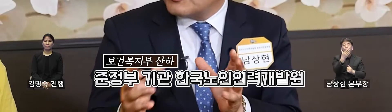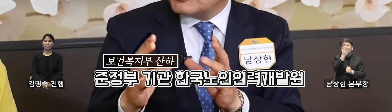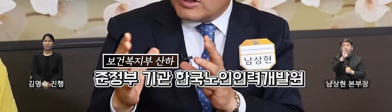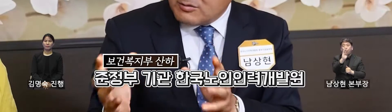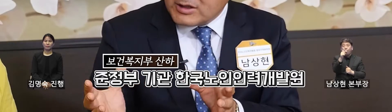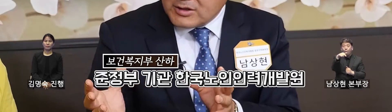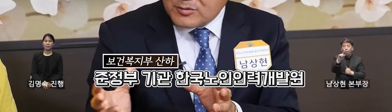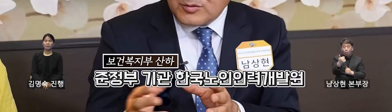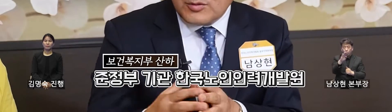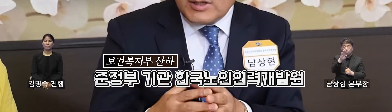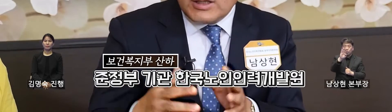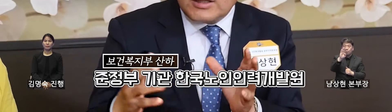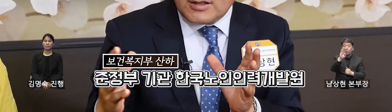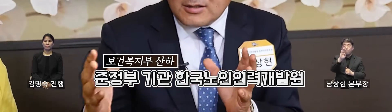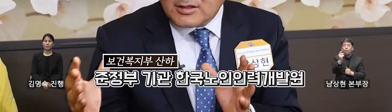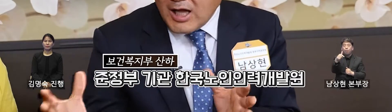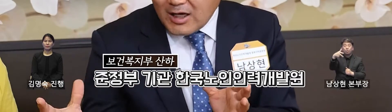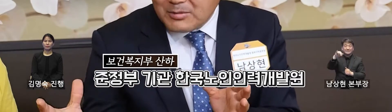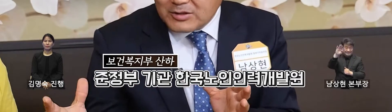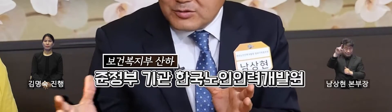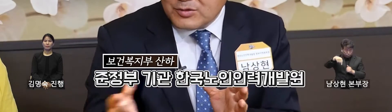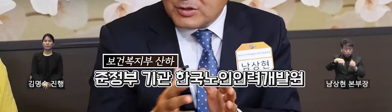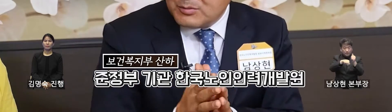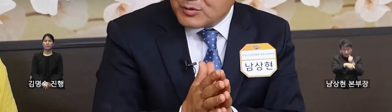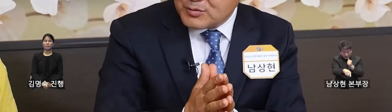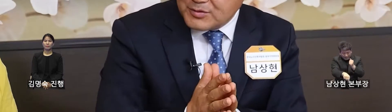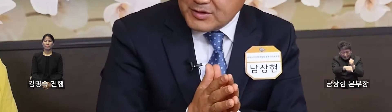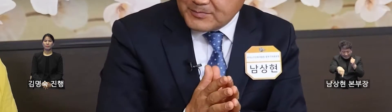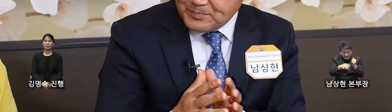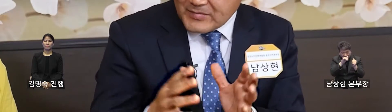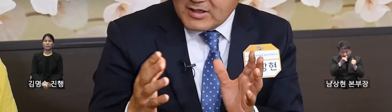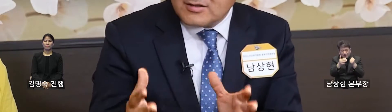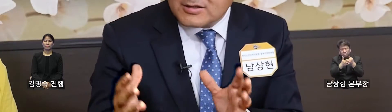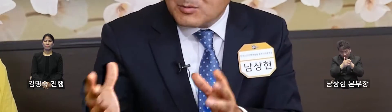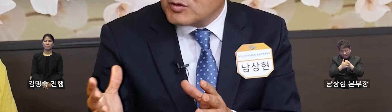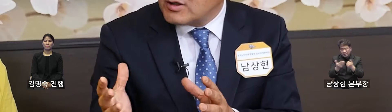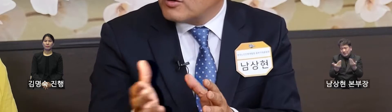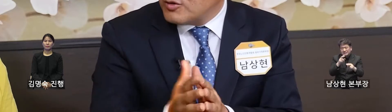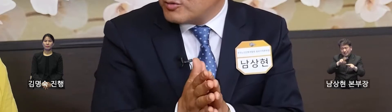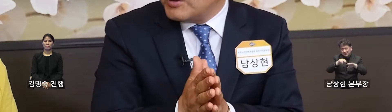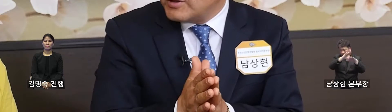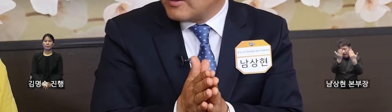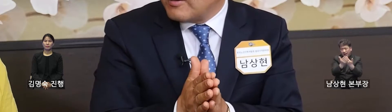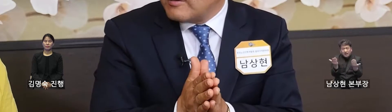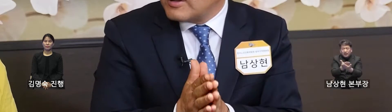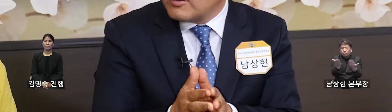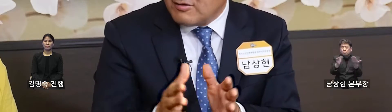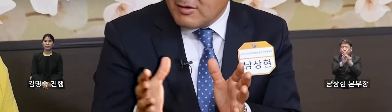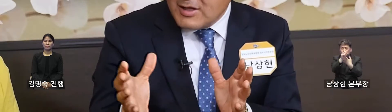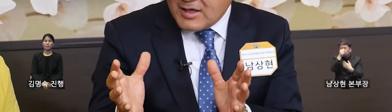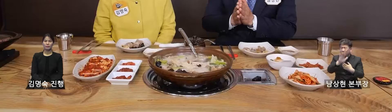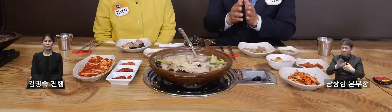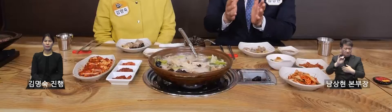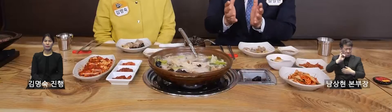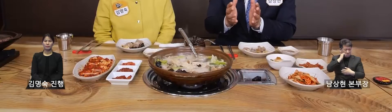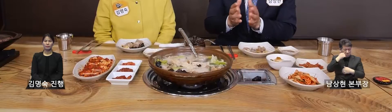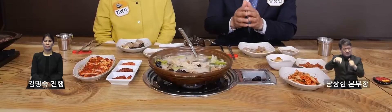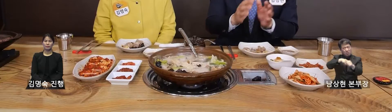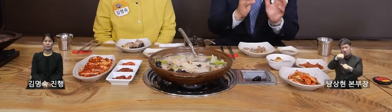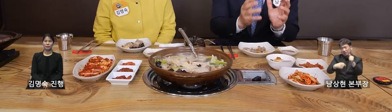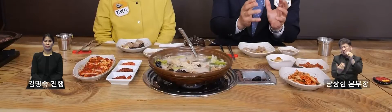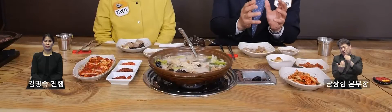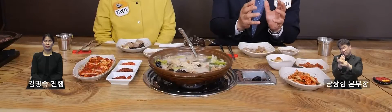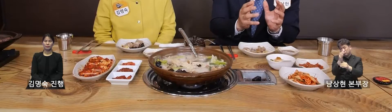기관이고 또 기관이 또 일자리를 다 만들어 드리면 좋은데 그러지 못하는 경우도 있어요. 그래서